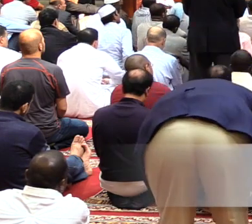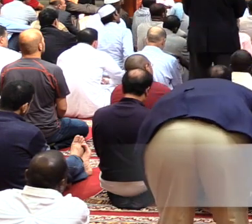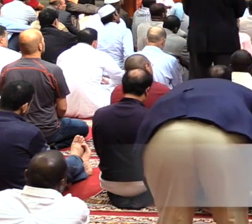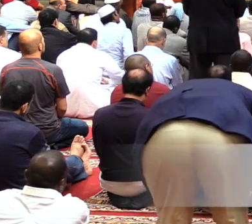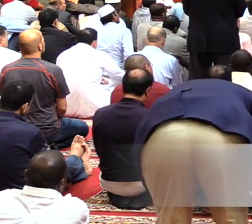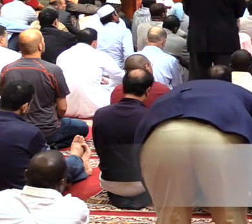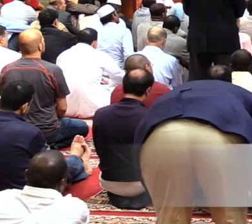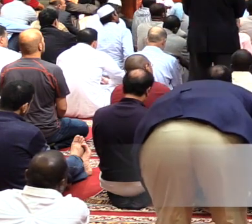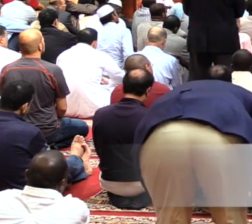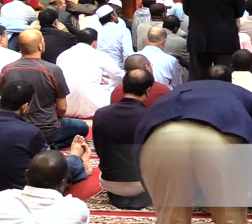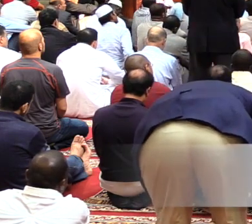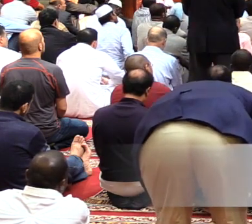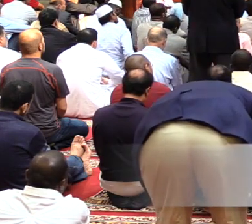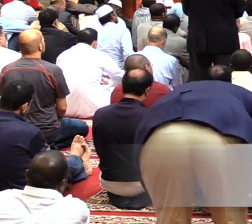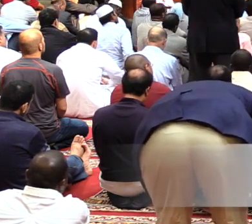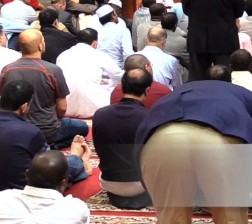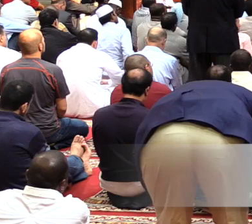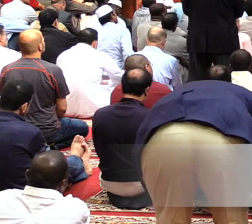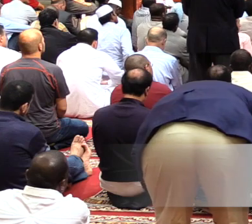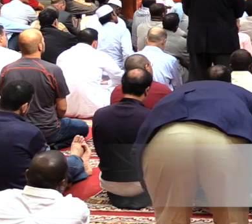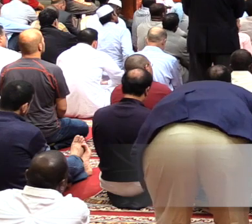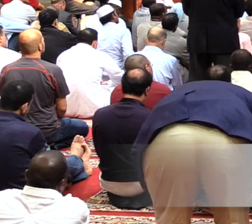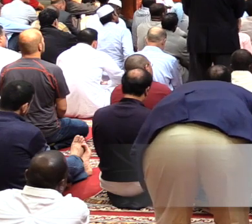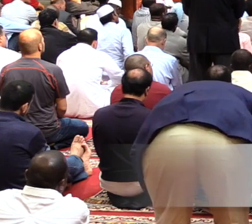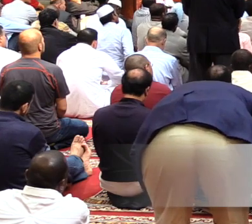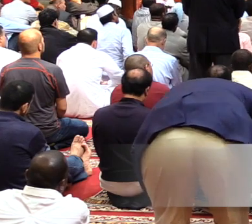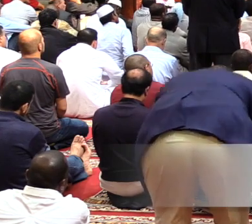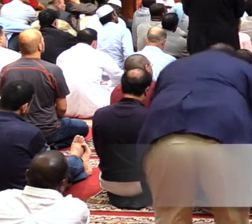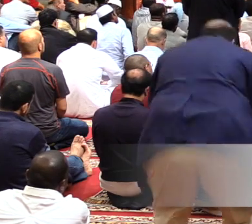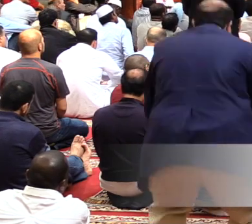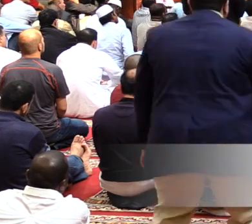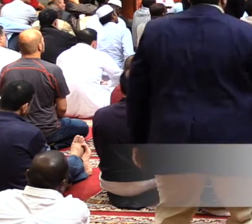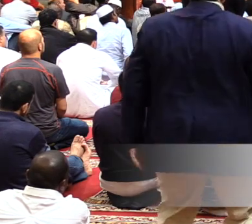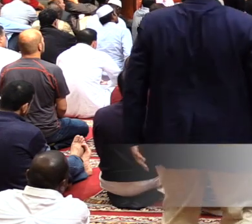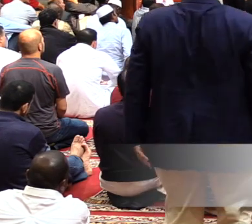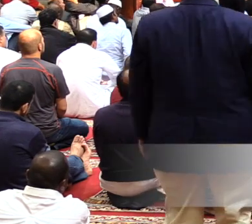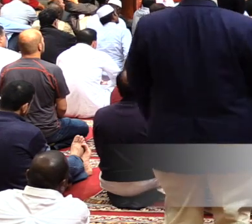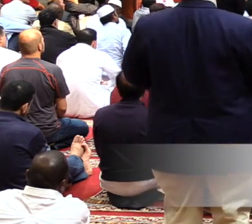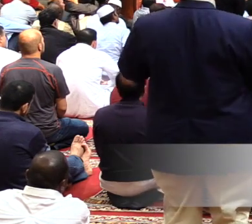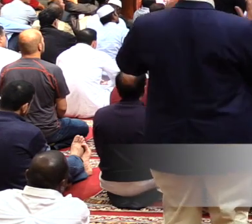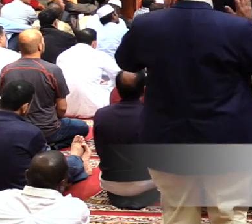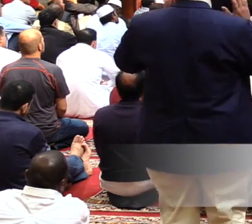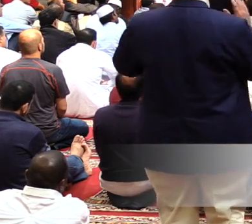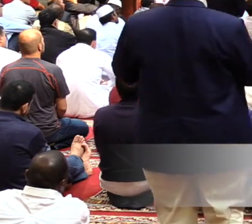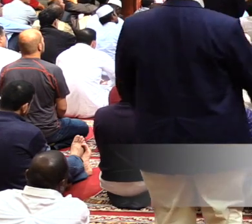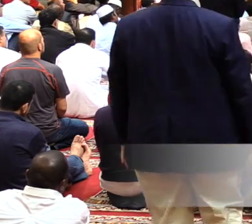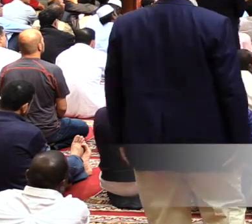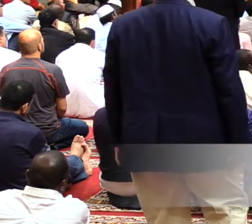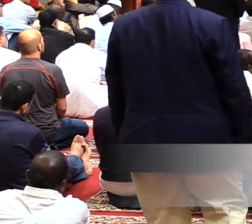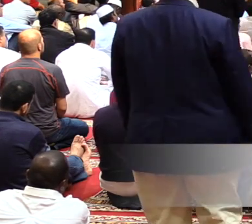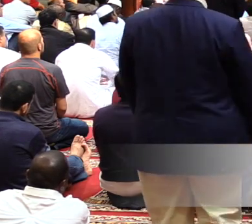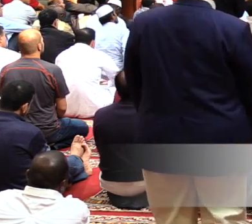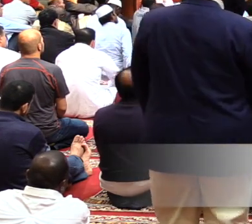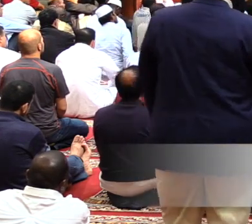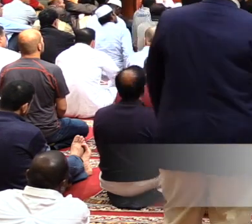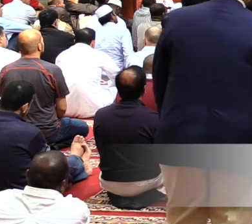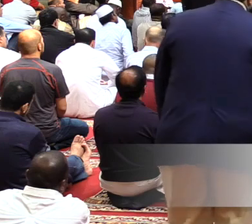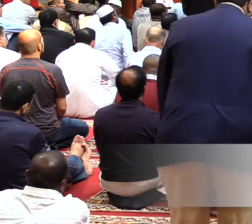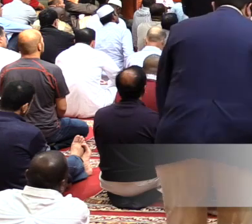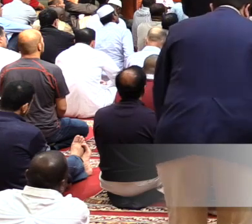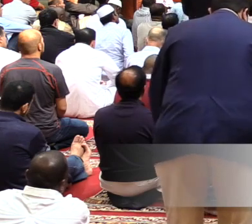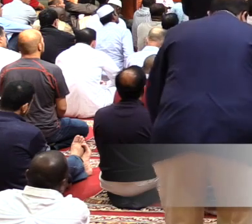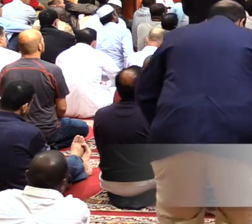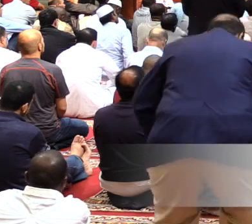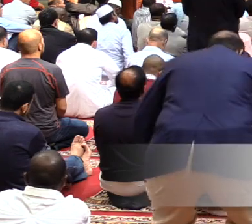وحبيبه، خاتم الأنبياء والمرسلين والمبعوث رحمةً للعالمين. اللهم